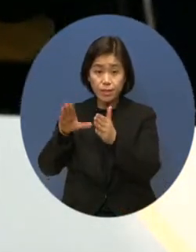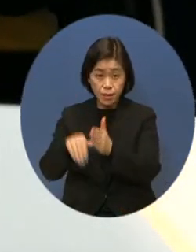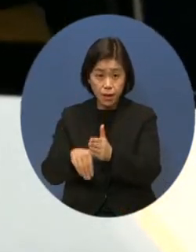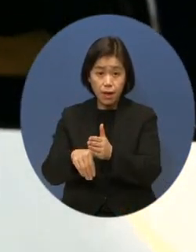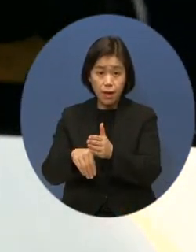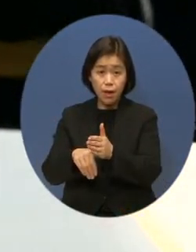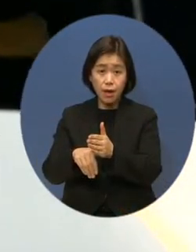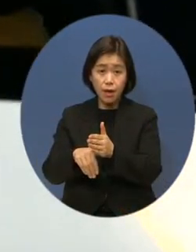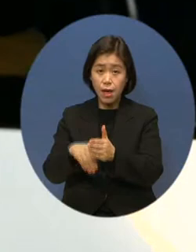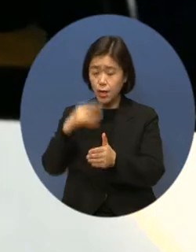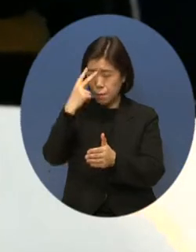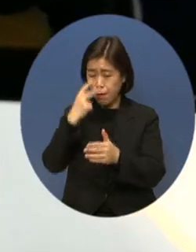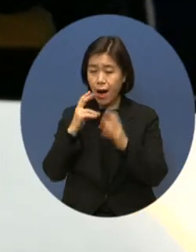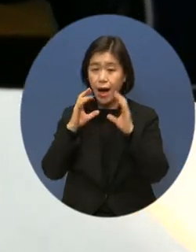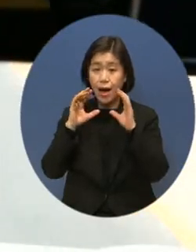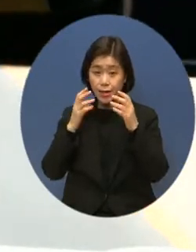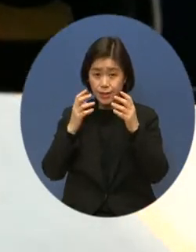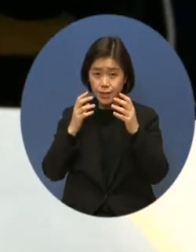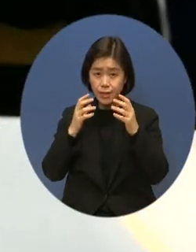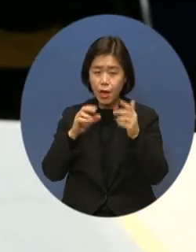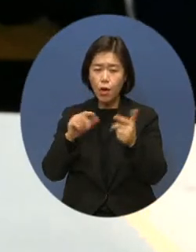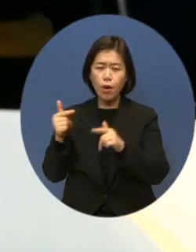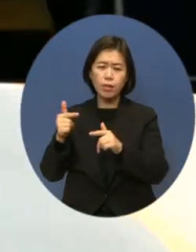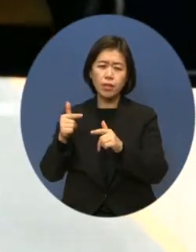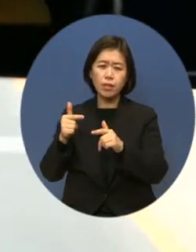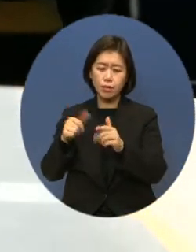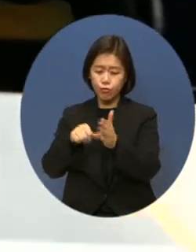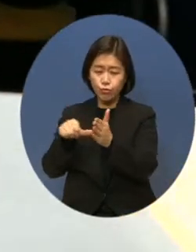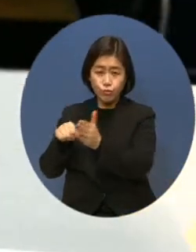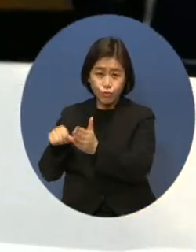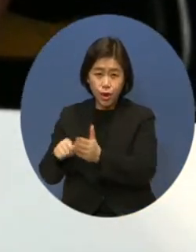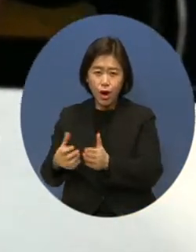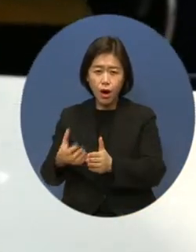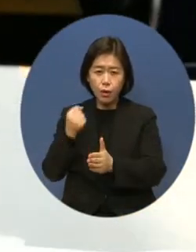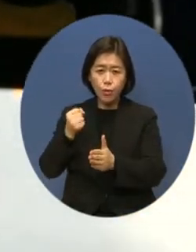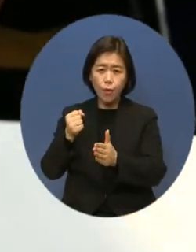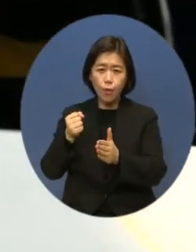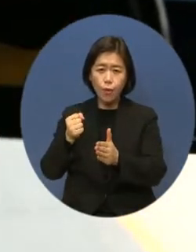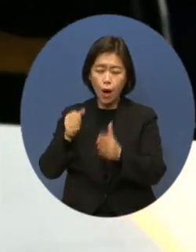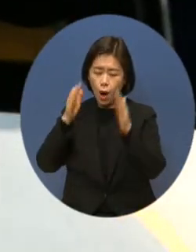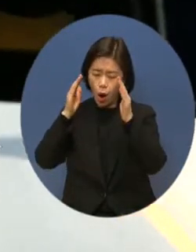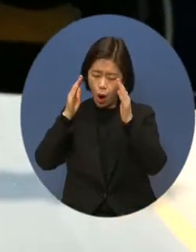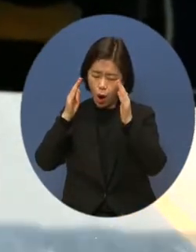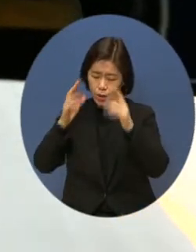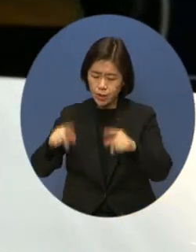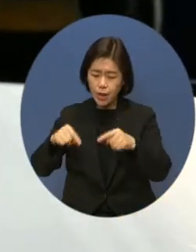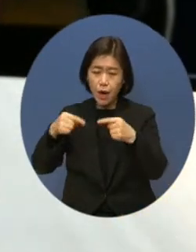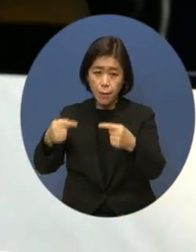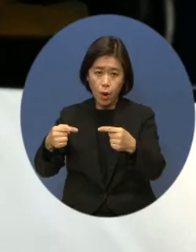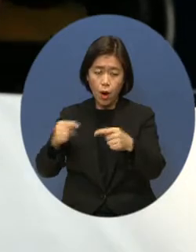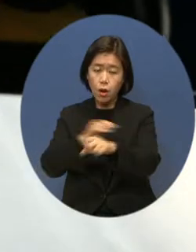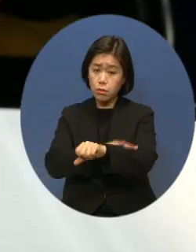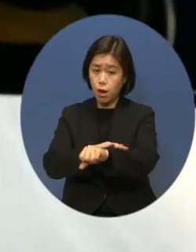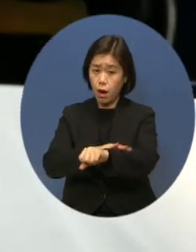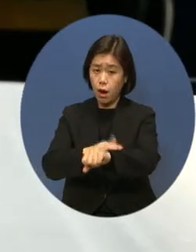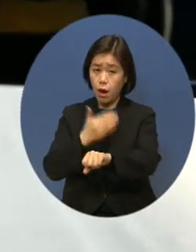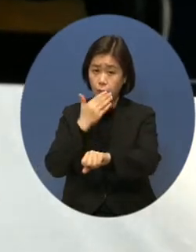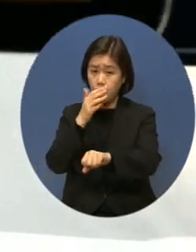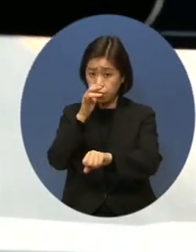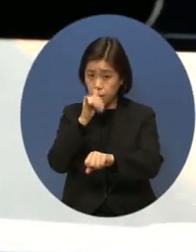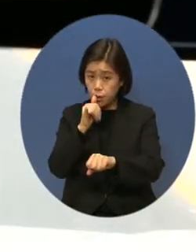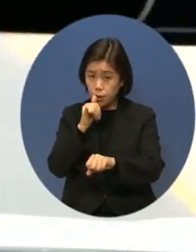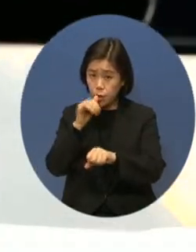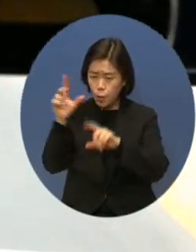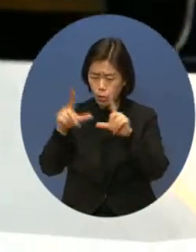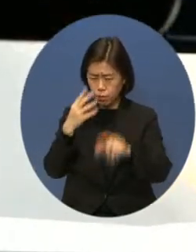그런 교재나 이런 것들을 가지고 학습에 참여하고 적극적으로 이렇게 수업을 하는 거, 그런